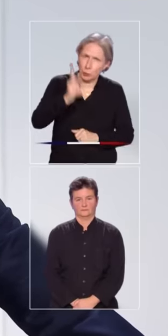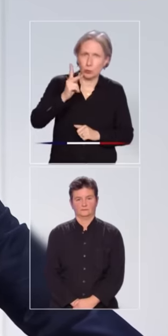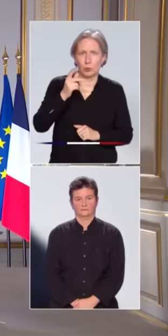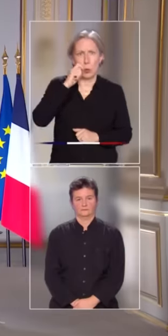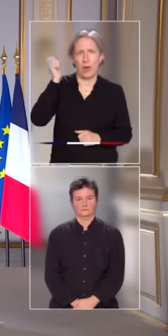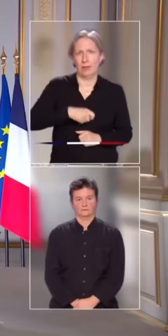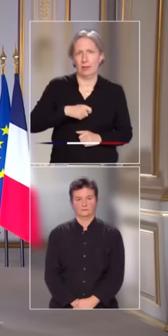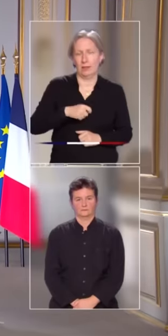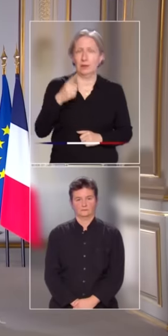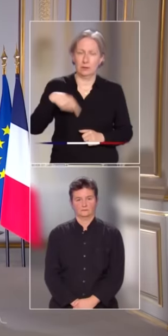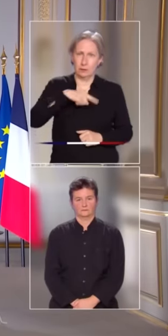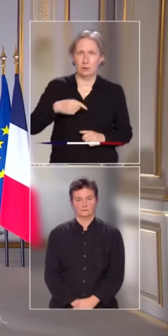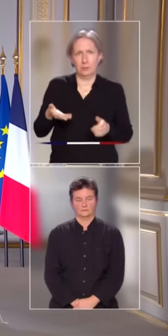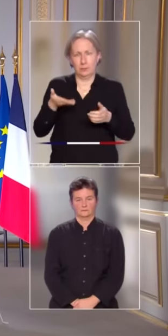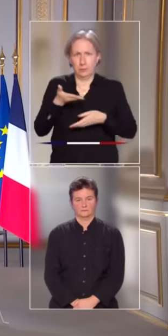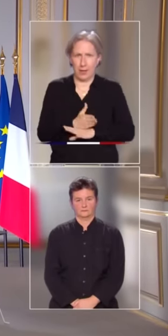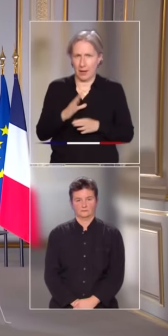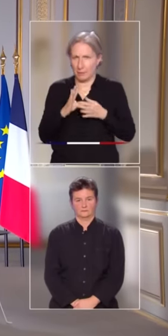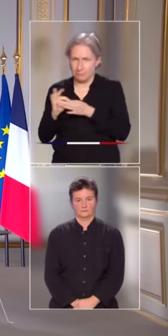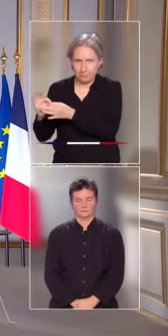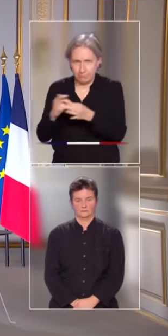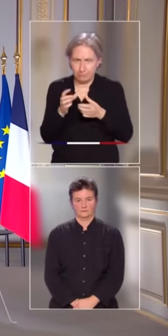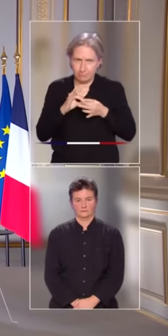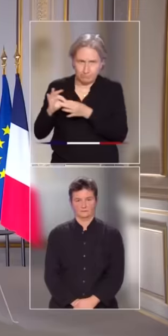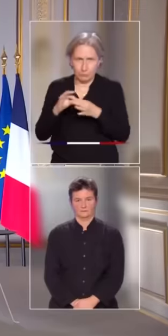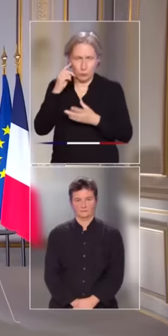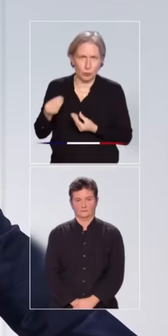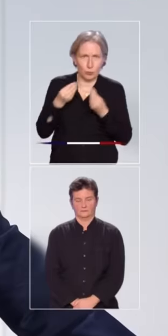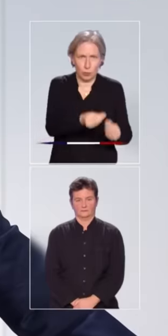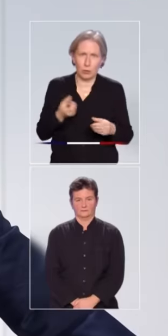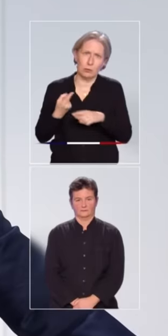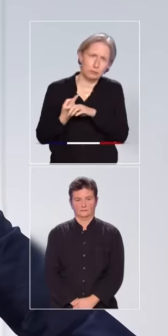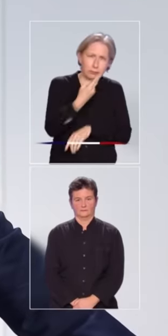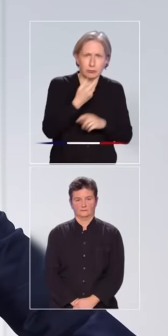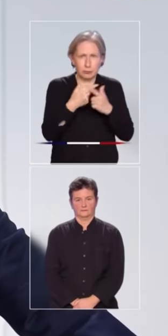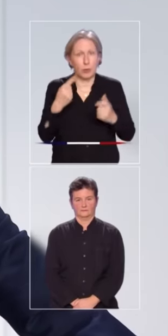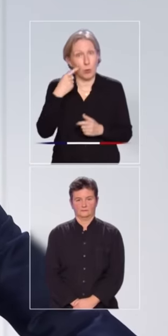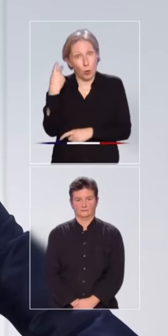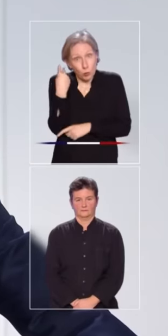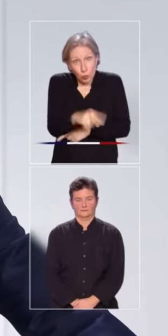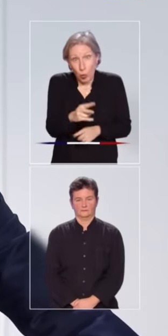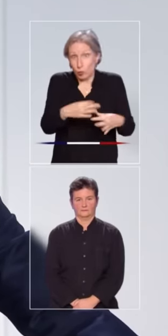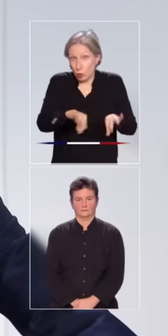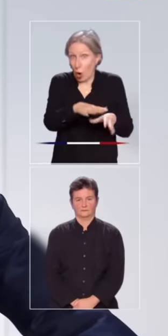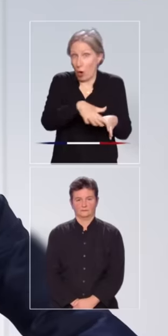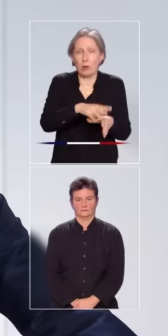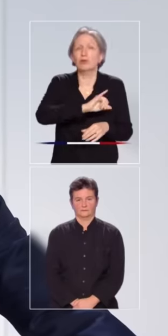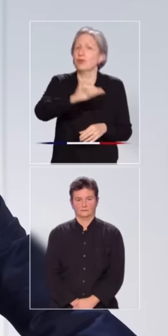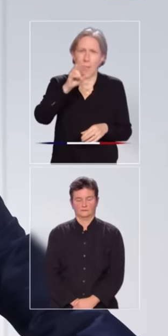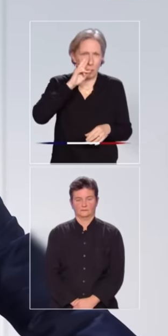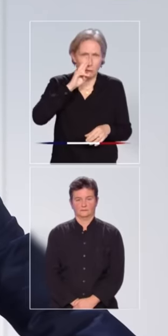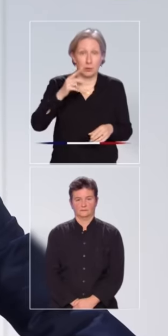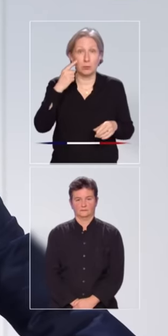une coalition pour leur fournir des missiles ou des bombes qui leur permettent de toucher leur sol, jamais la Russie, mais d'atteindre derrière les